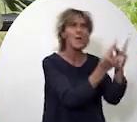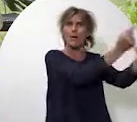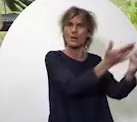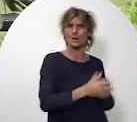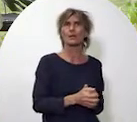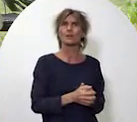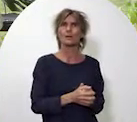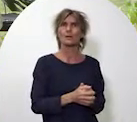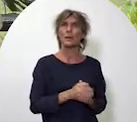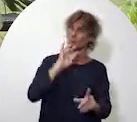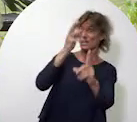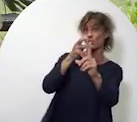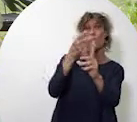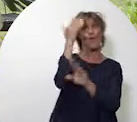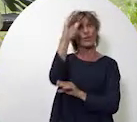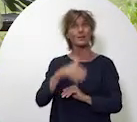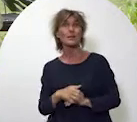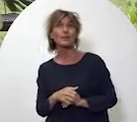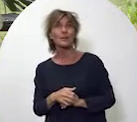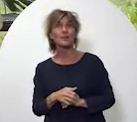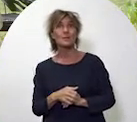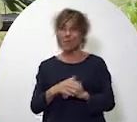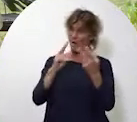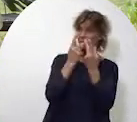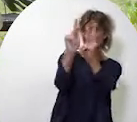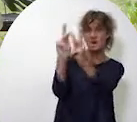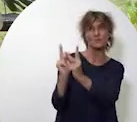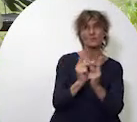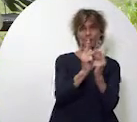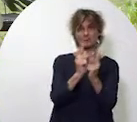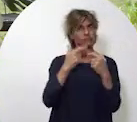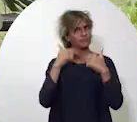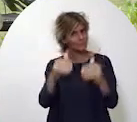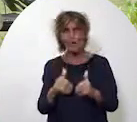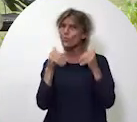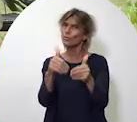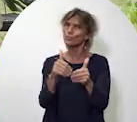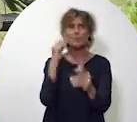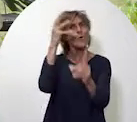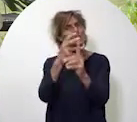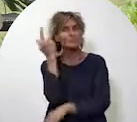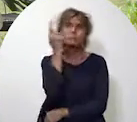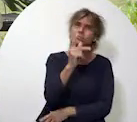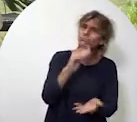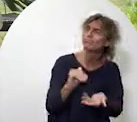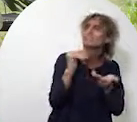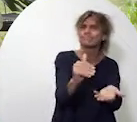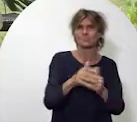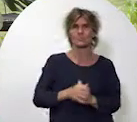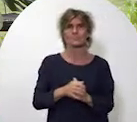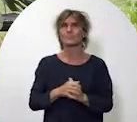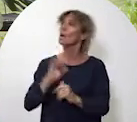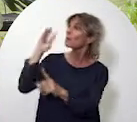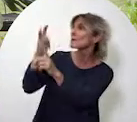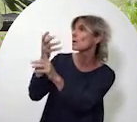talents ses missions encore en direction des communes que nous continuerons de soutenir dans leurs projets